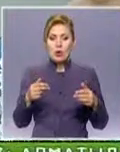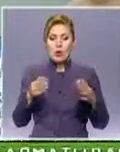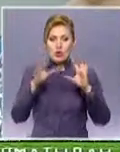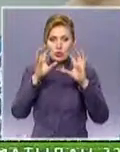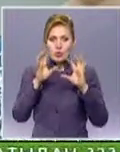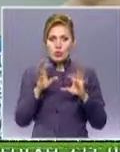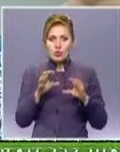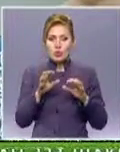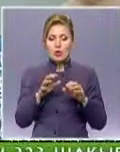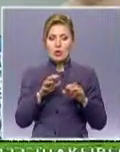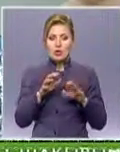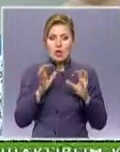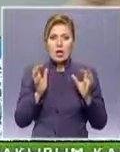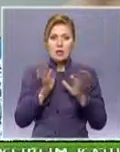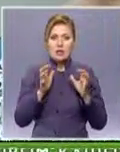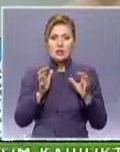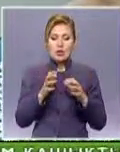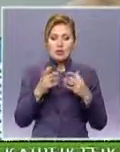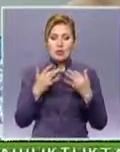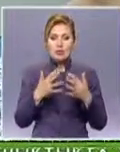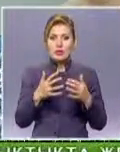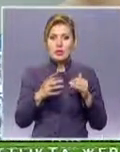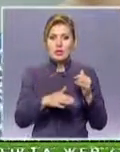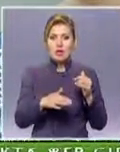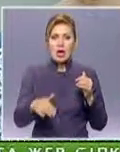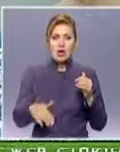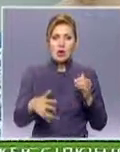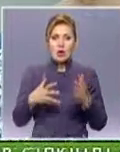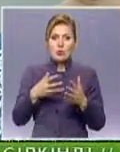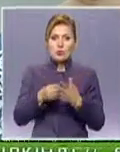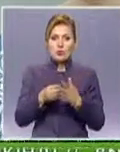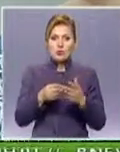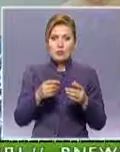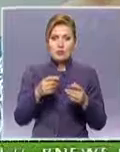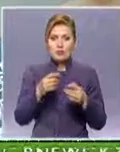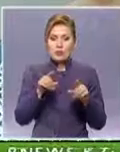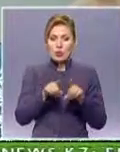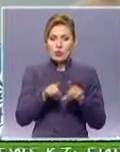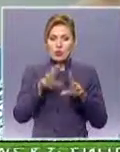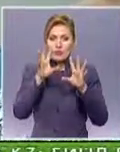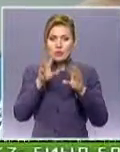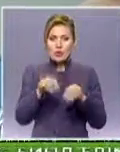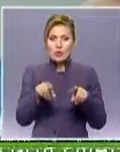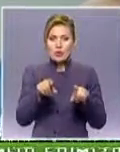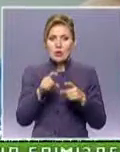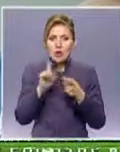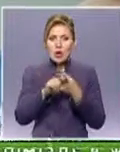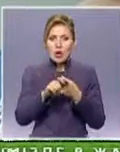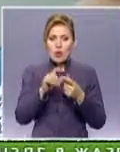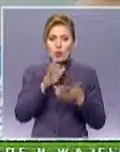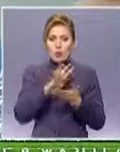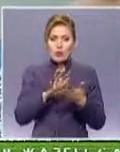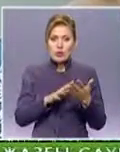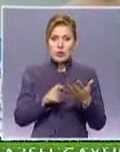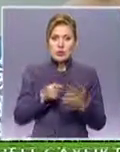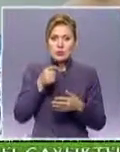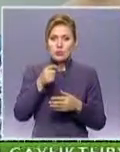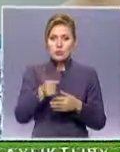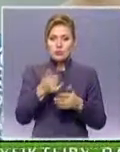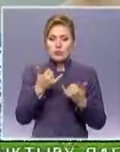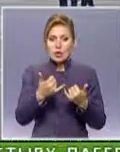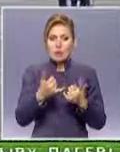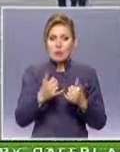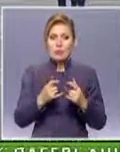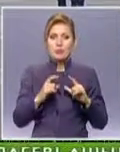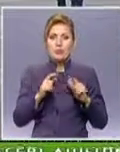кодексінің талаптарын сақтау жөнінде, салық кодексінің талаптарын сақтау жөнінде сол бойынша өте көп өтініштер бізге палатаға да